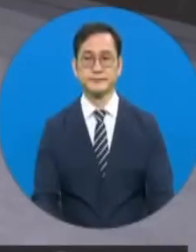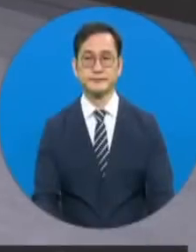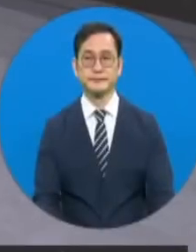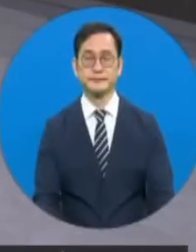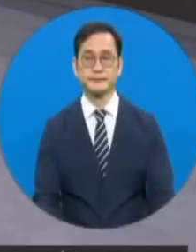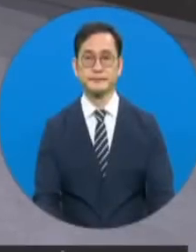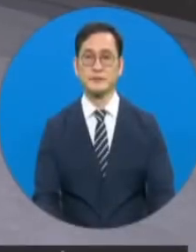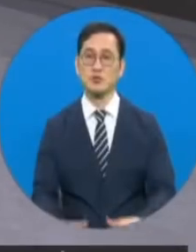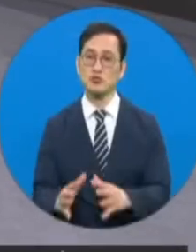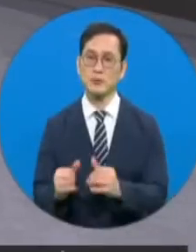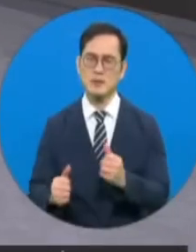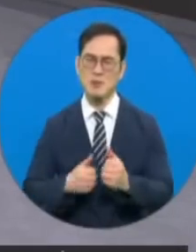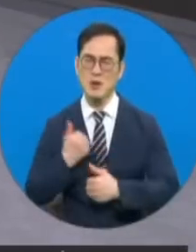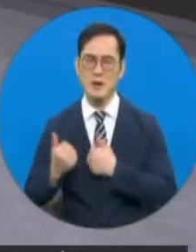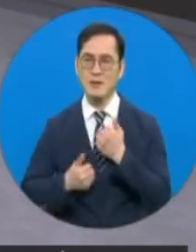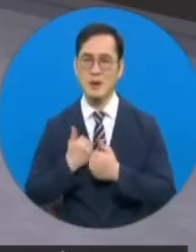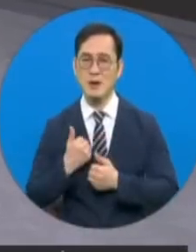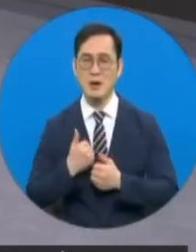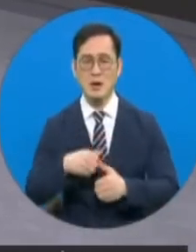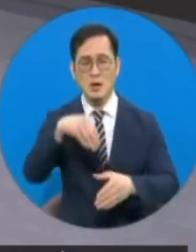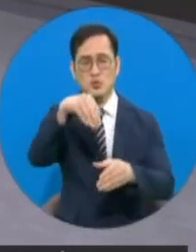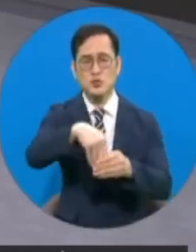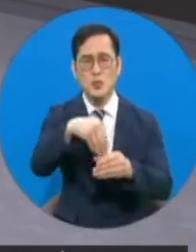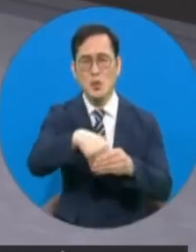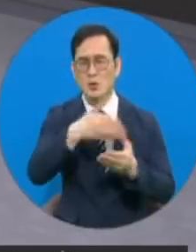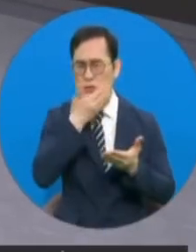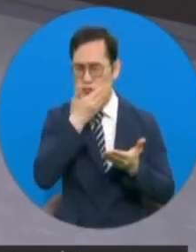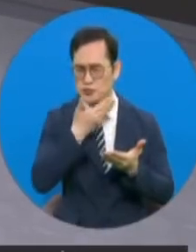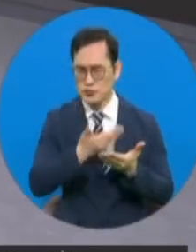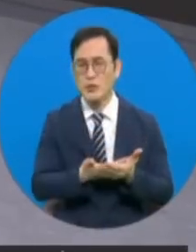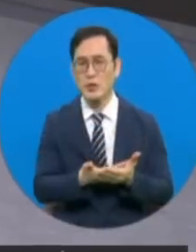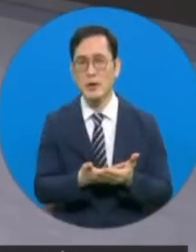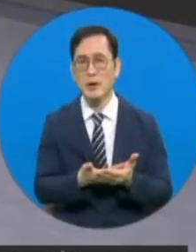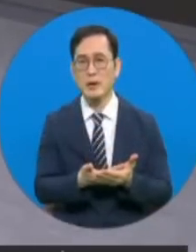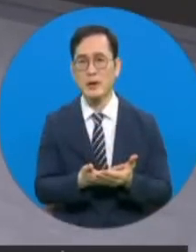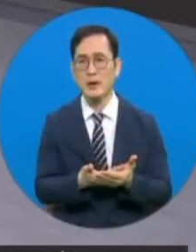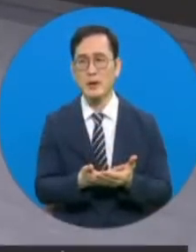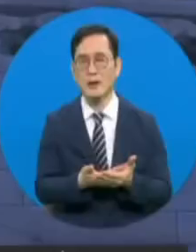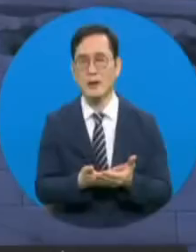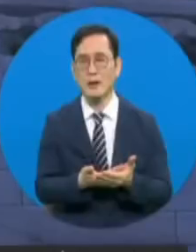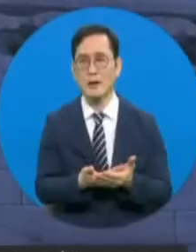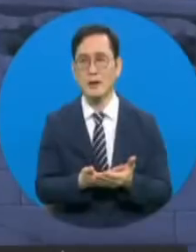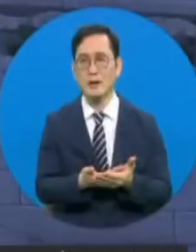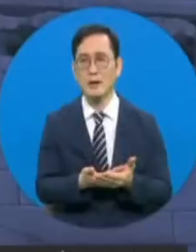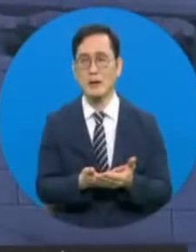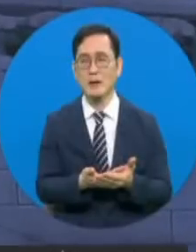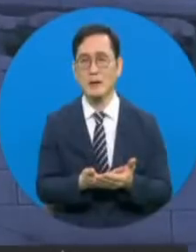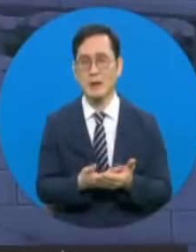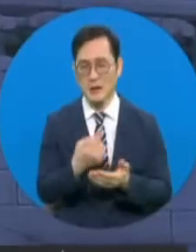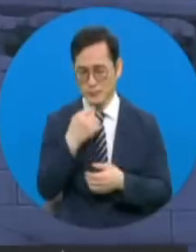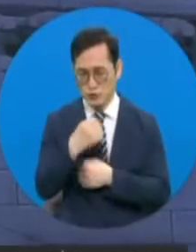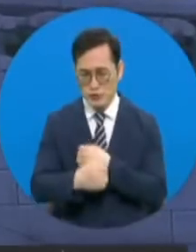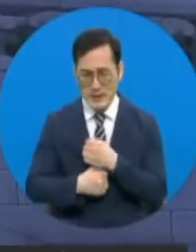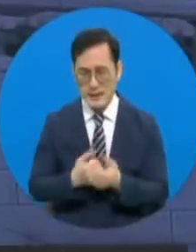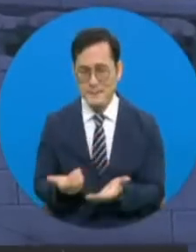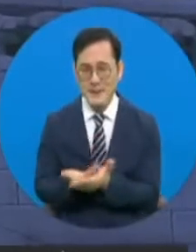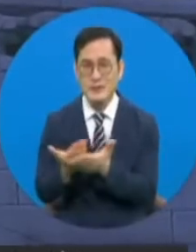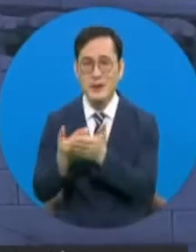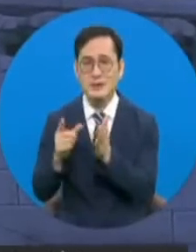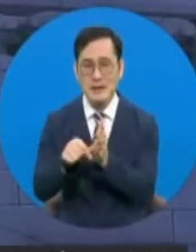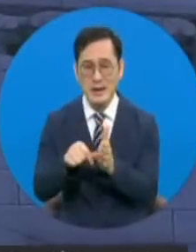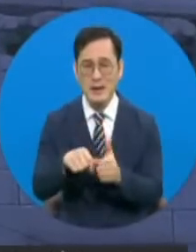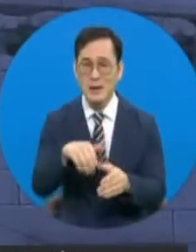우리 국민들은이 투표가 얼마나 신성한 곳인지에 대해서 누구보다 잘하는 국민들입니다 우리의 민주주의 발전 과정에서